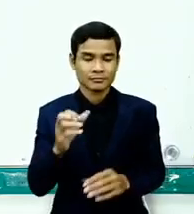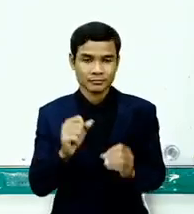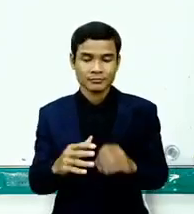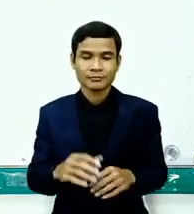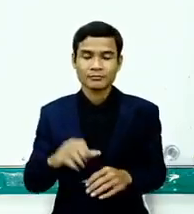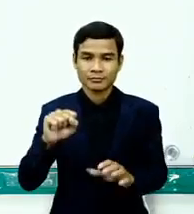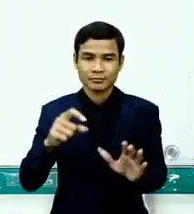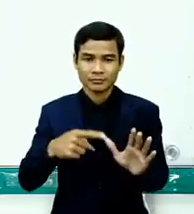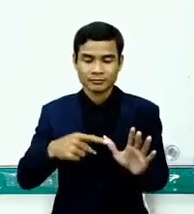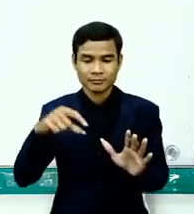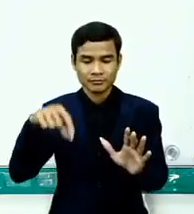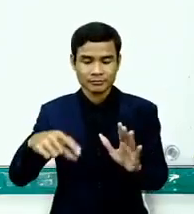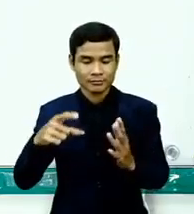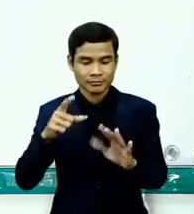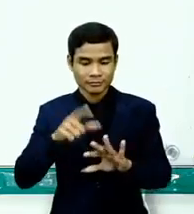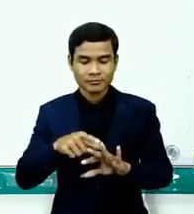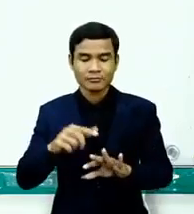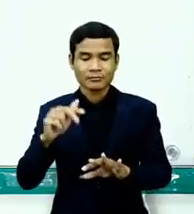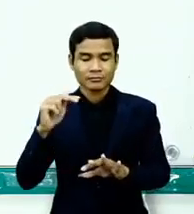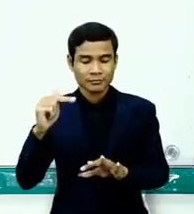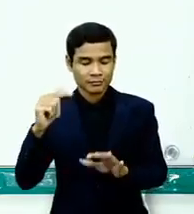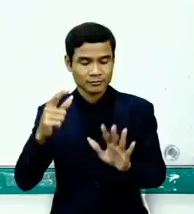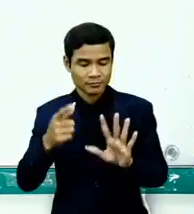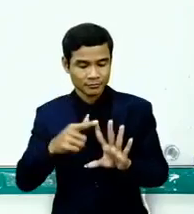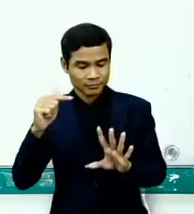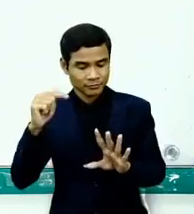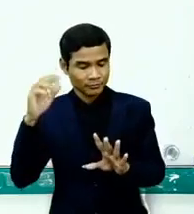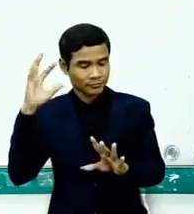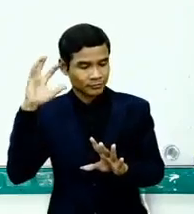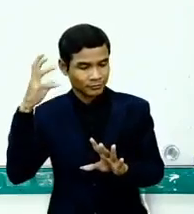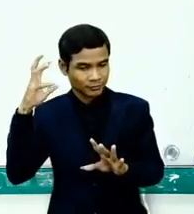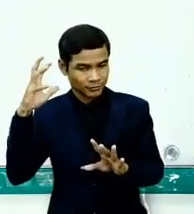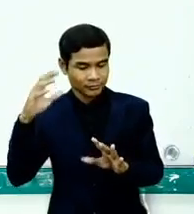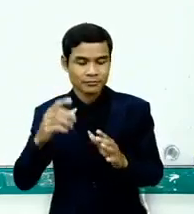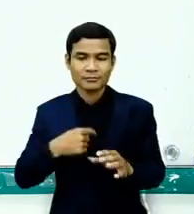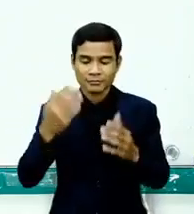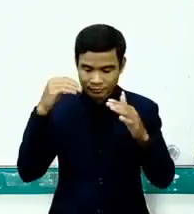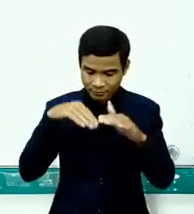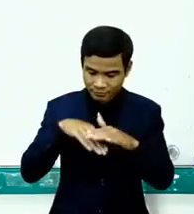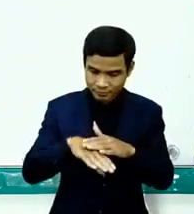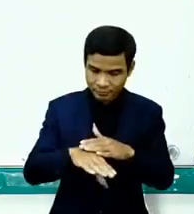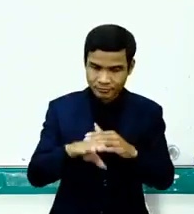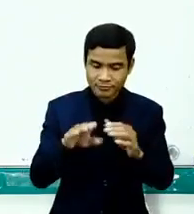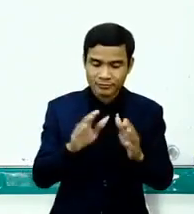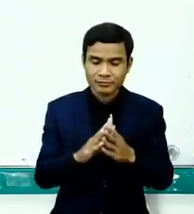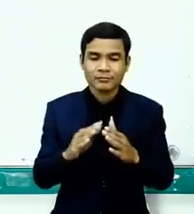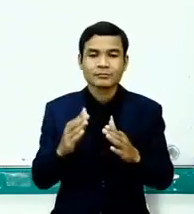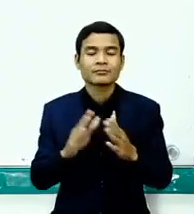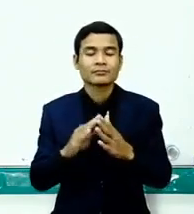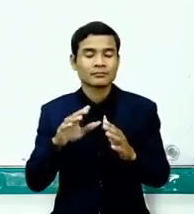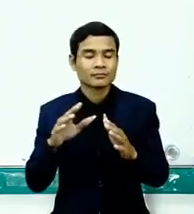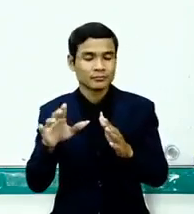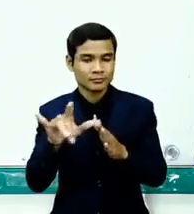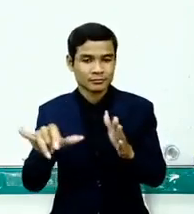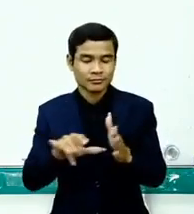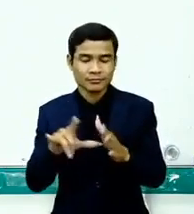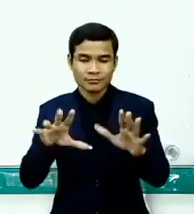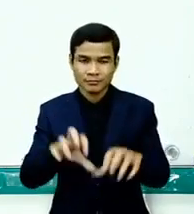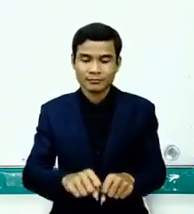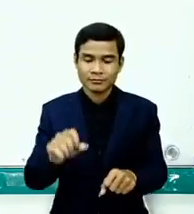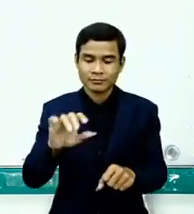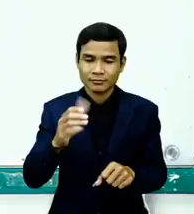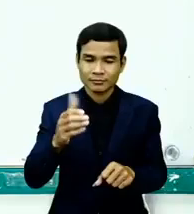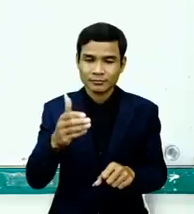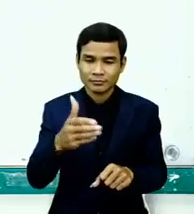តាំងទីងនឹងនឹងខ្ញុំមួយទឹកបឹងចាប់បានត្រី5អា2